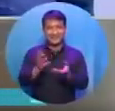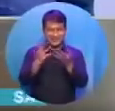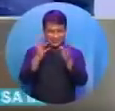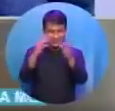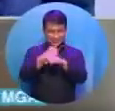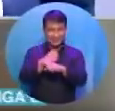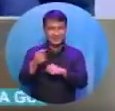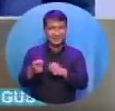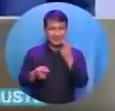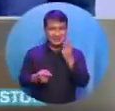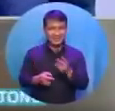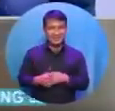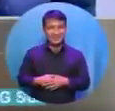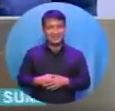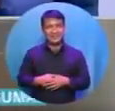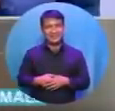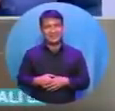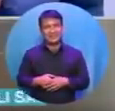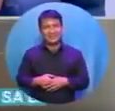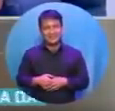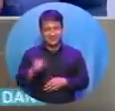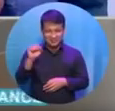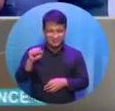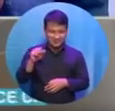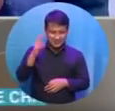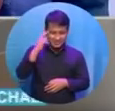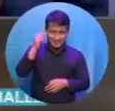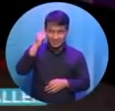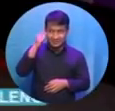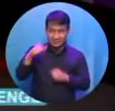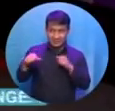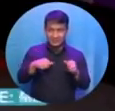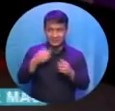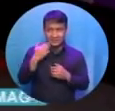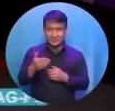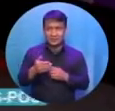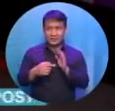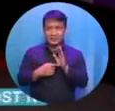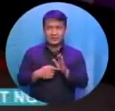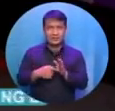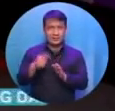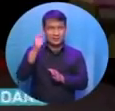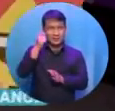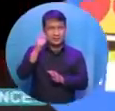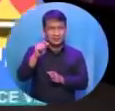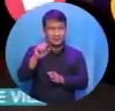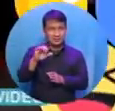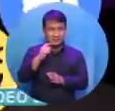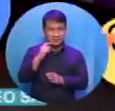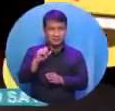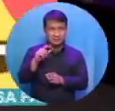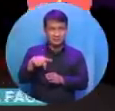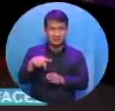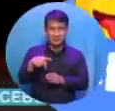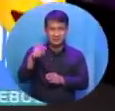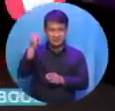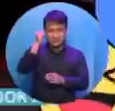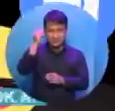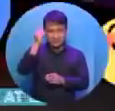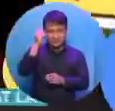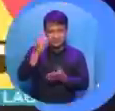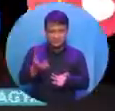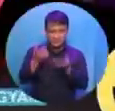magtapos, may mapabati pa dyan. Siyang Marks, yes, Angel. Idol, meron. Gusto kong batiin yung Atongco family at yung kilabot ng San Beda, si Raj Tongco. Wow!